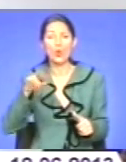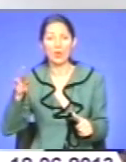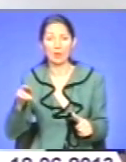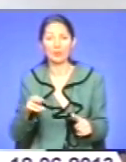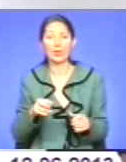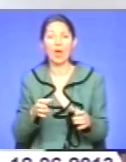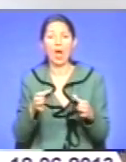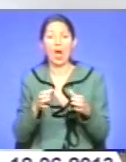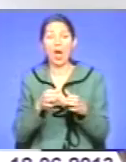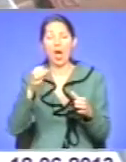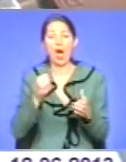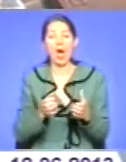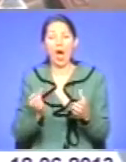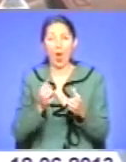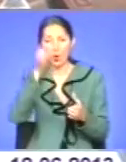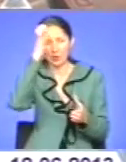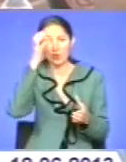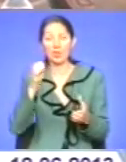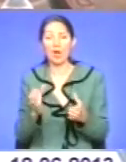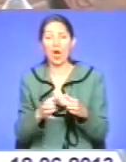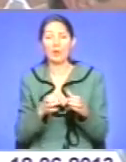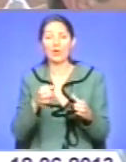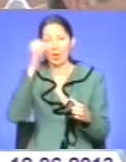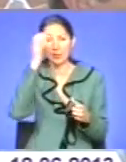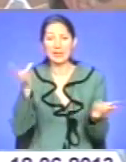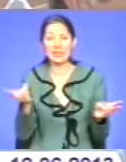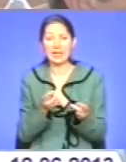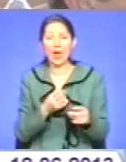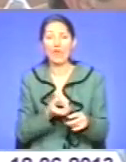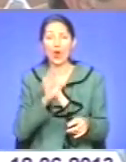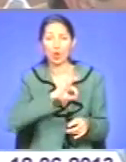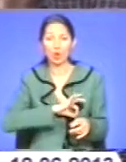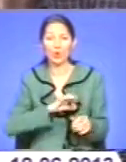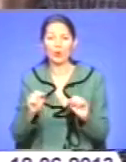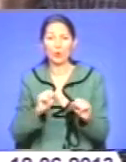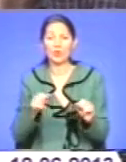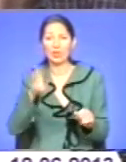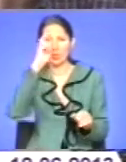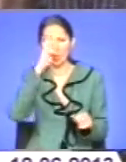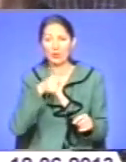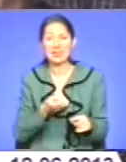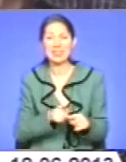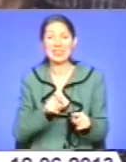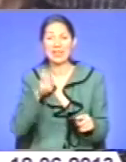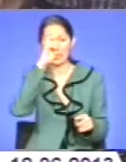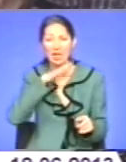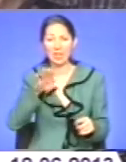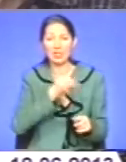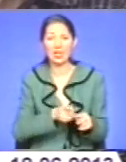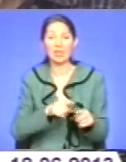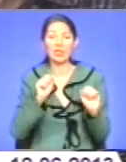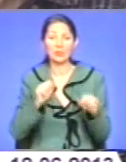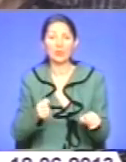інтелект – все має використовуватися в управлінні державою, переконані учасники симпозіуму. Ті країни, які спромоглися добитися цього